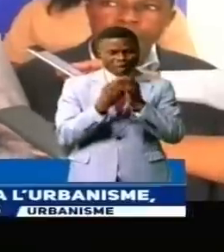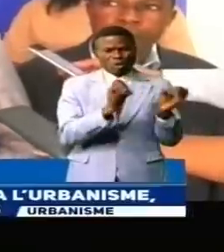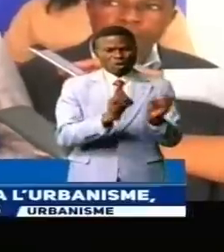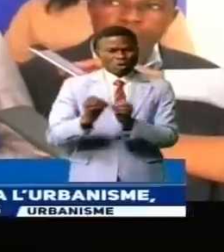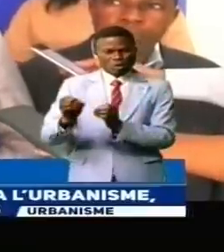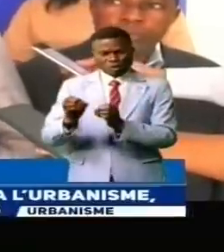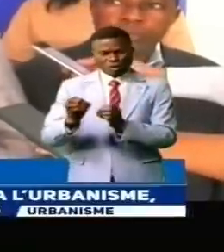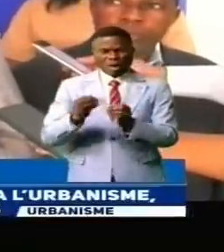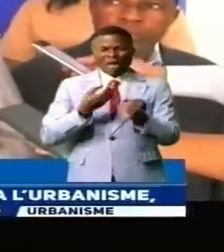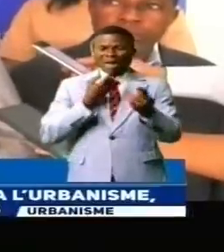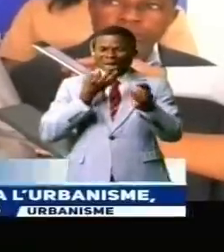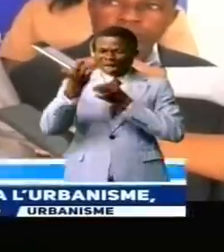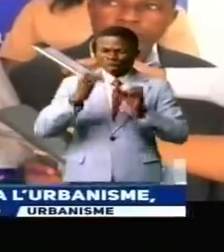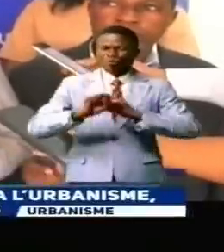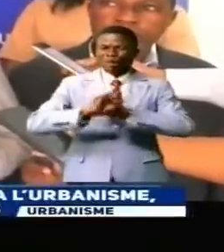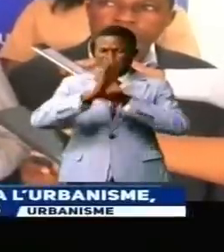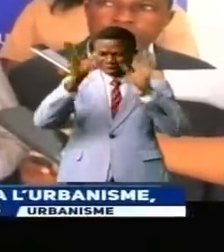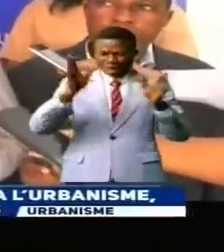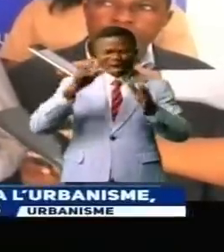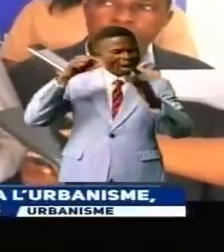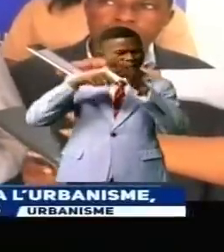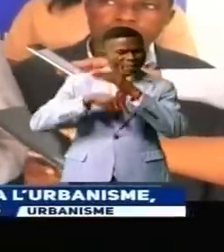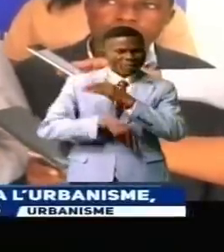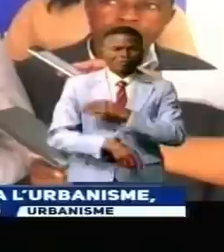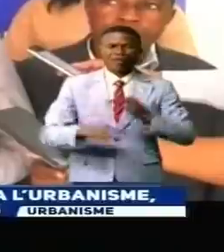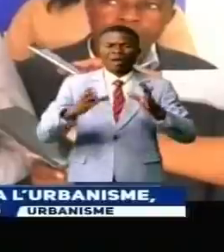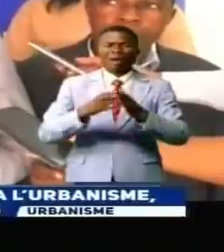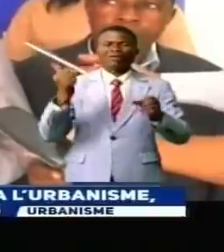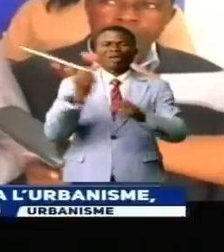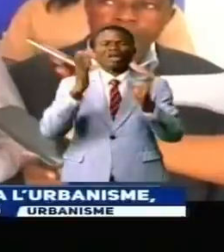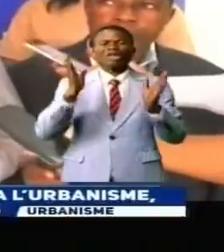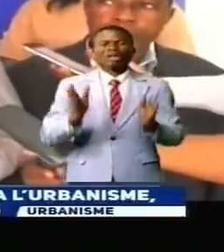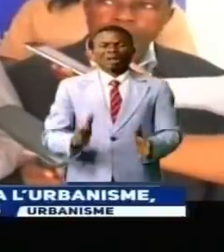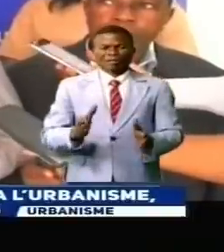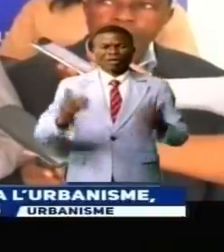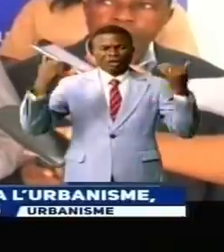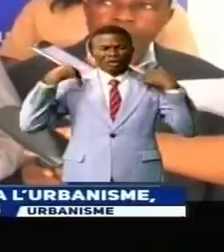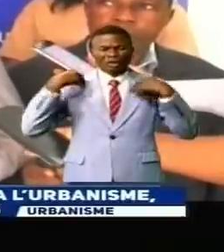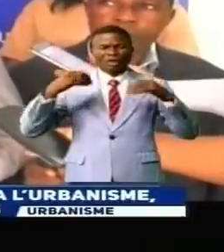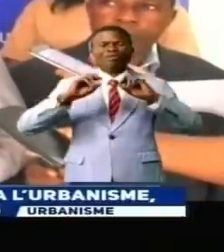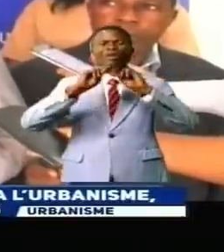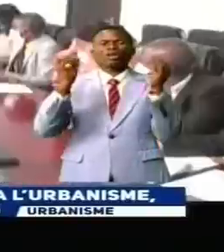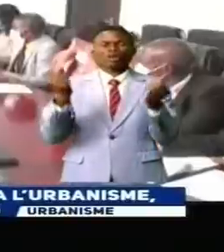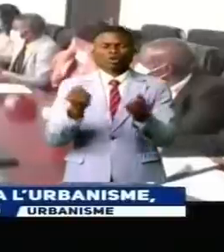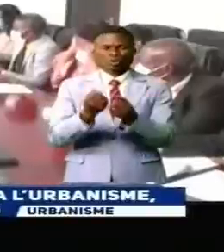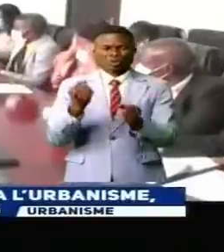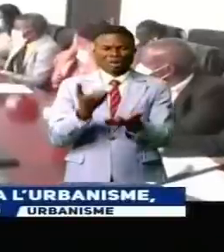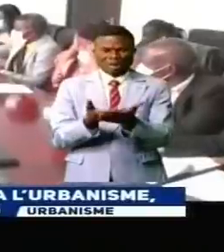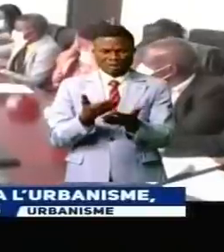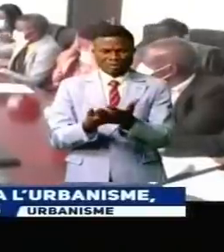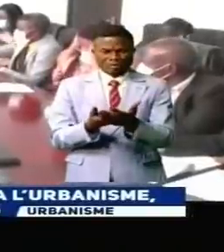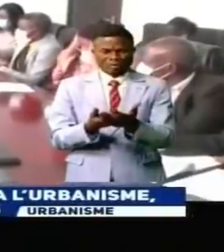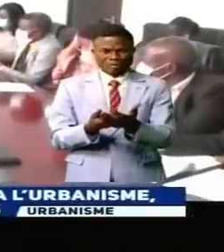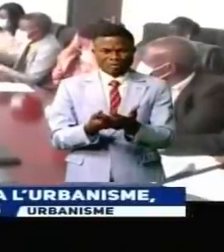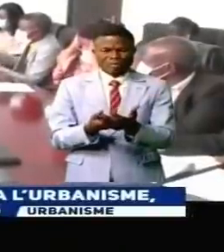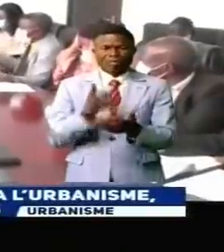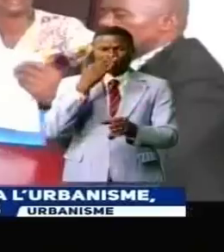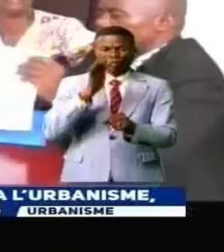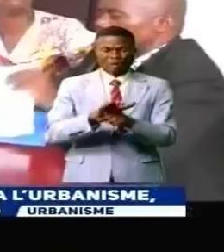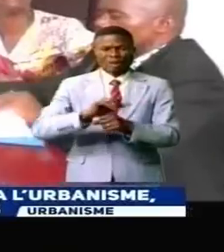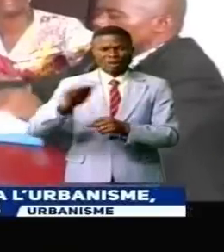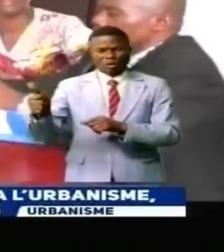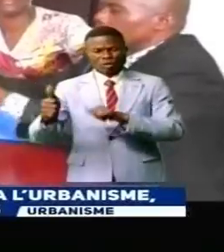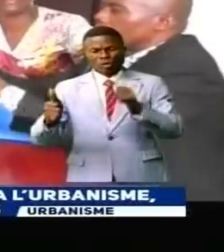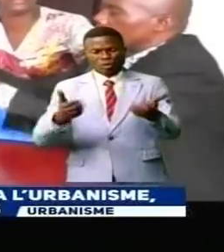va bien communiquer de manière approfondie avec les agents et cadres de l'urbanisme et habitat. Moment propice également pour les hôtes des